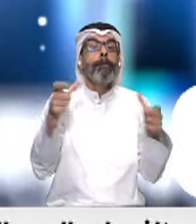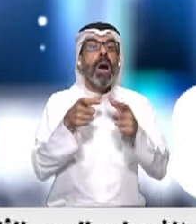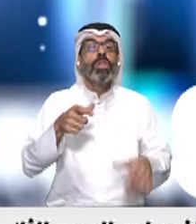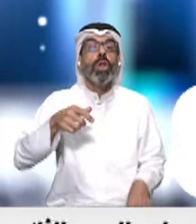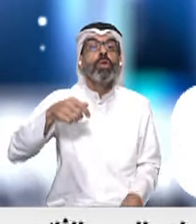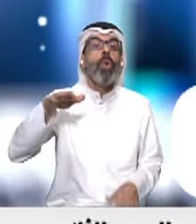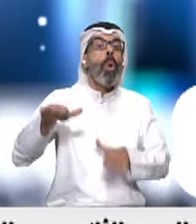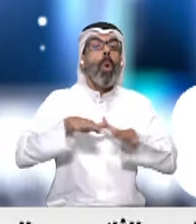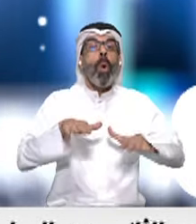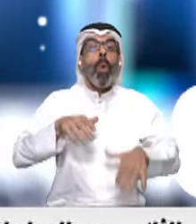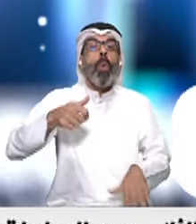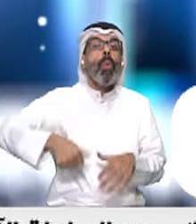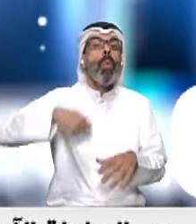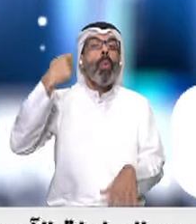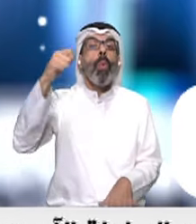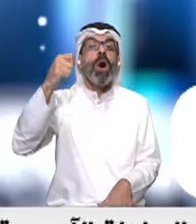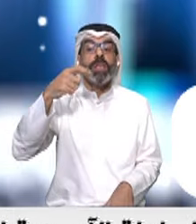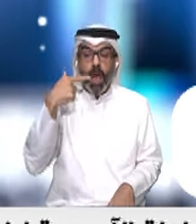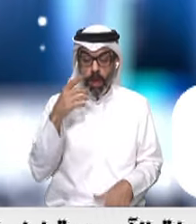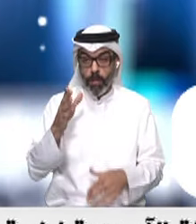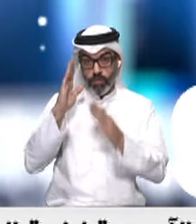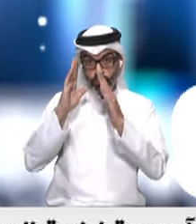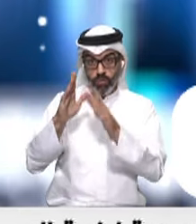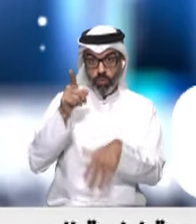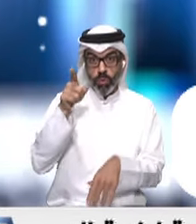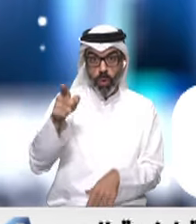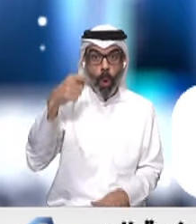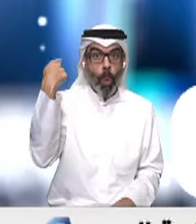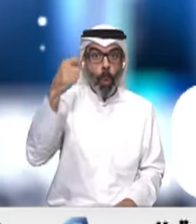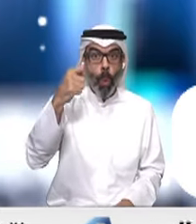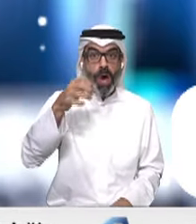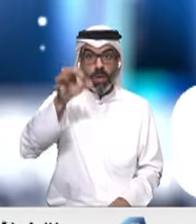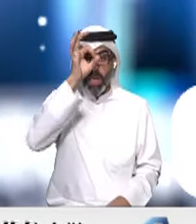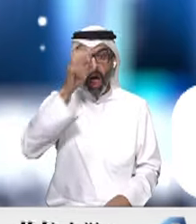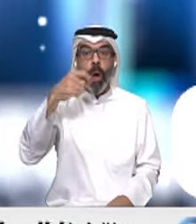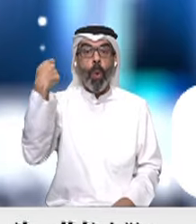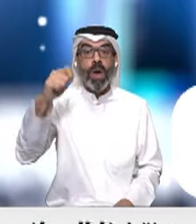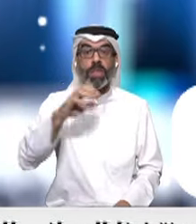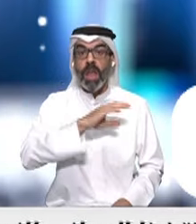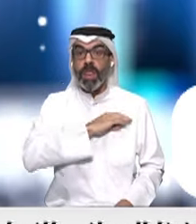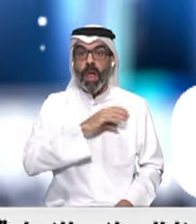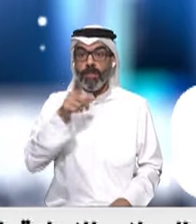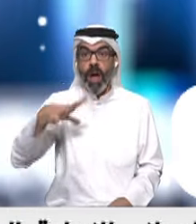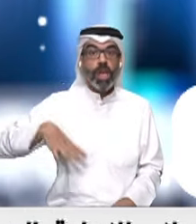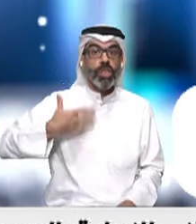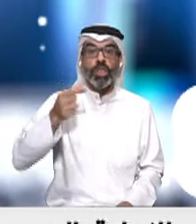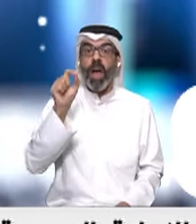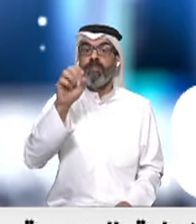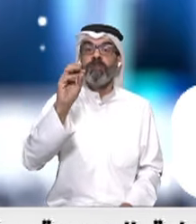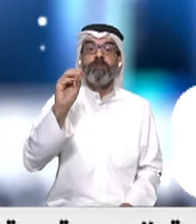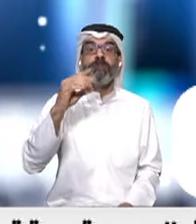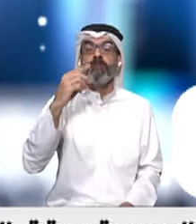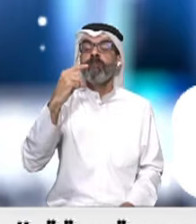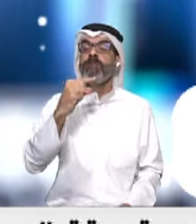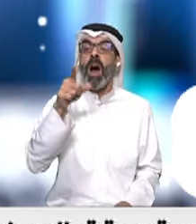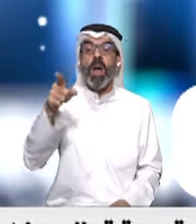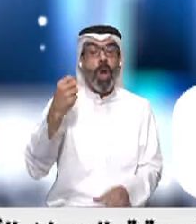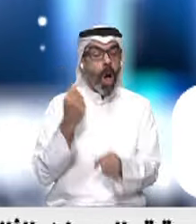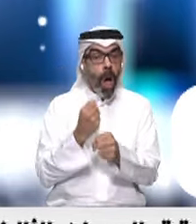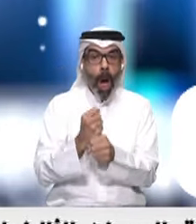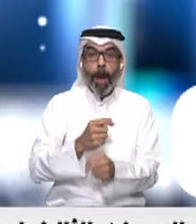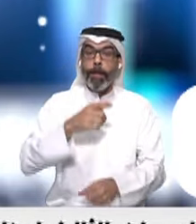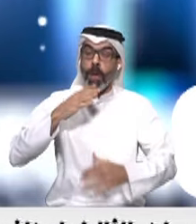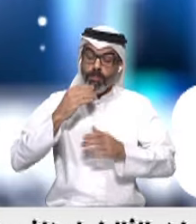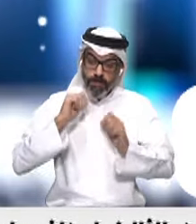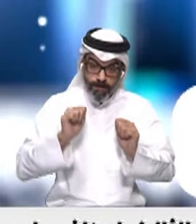قام بها معالي النائب الاول لرئيس مجلس الوزراء ووزير الدفاع ووزير الداخليه الشيخ فهد يوسف سعود الصباح الى دوله الامارات